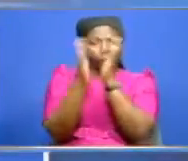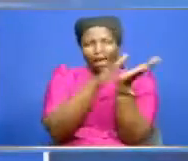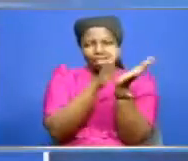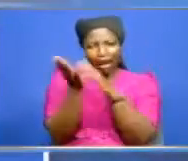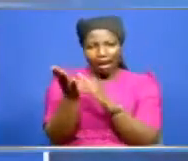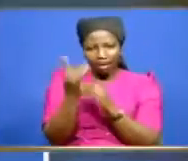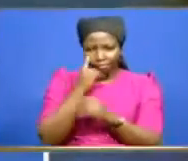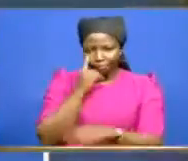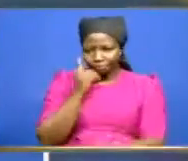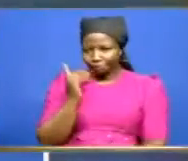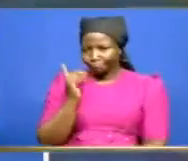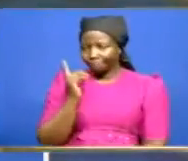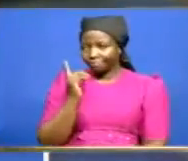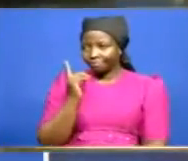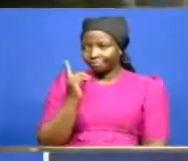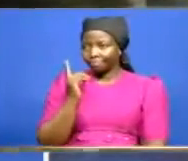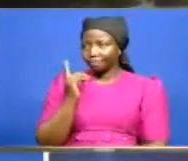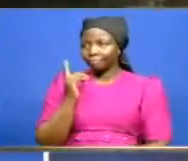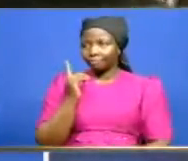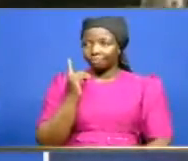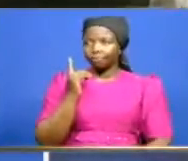anga.